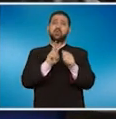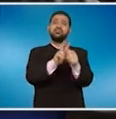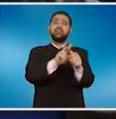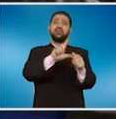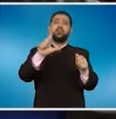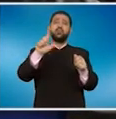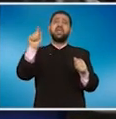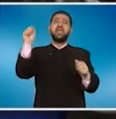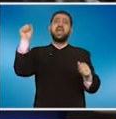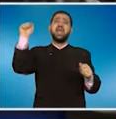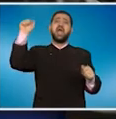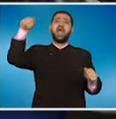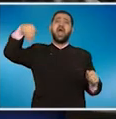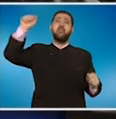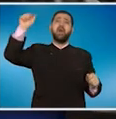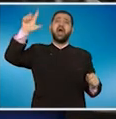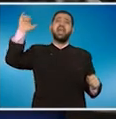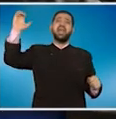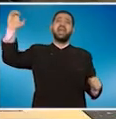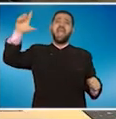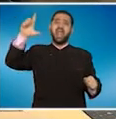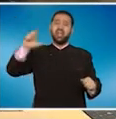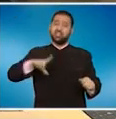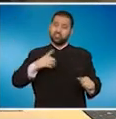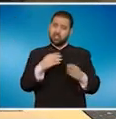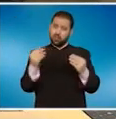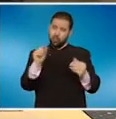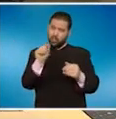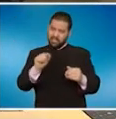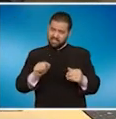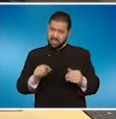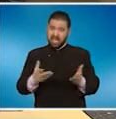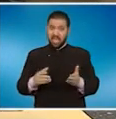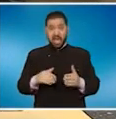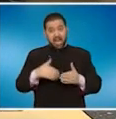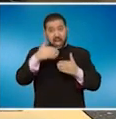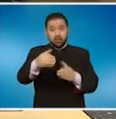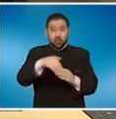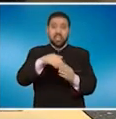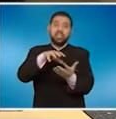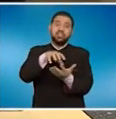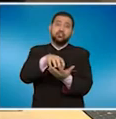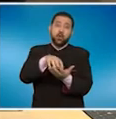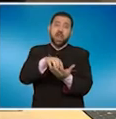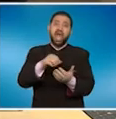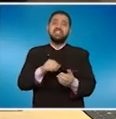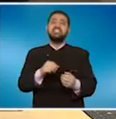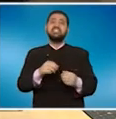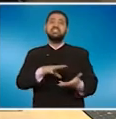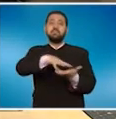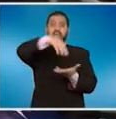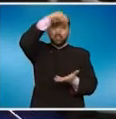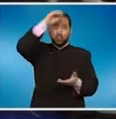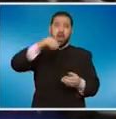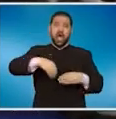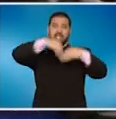învățat, vedem că în Vechiul Testament există astfel de descrieri care se duc în zona duhovnicească sau în zona spirituală. Da? Și deci Sfântul Apostol